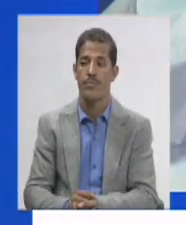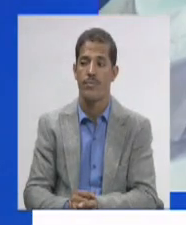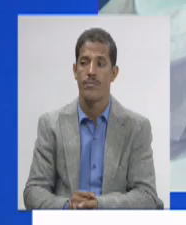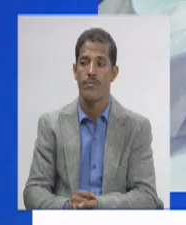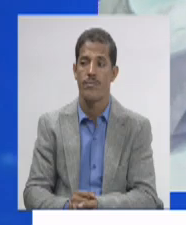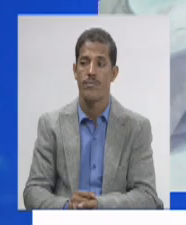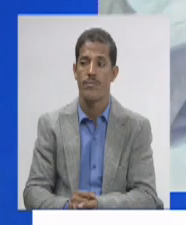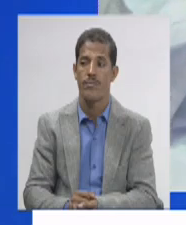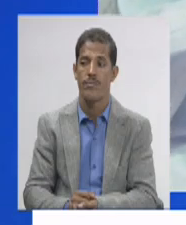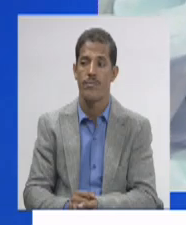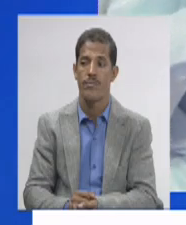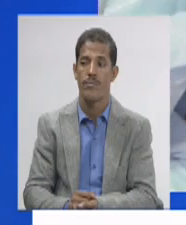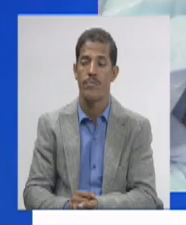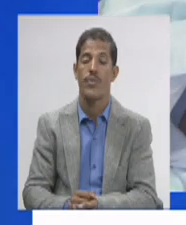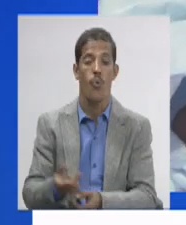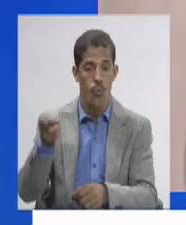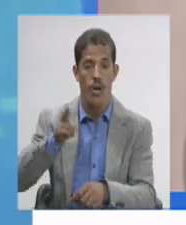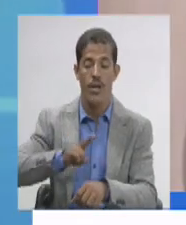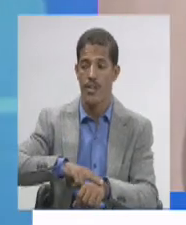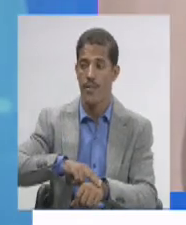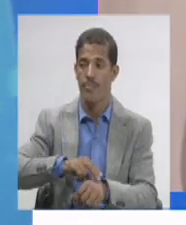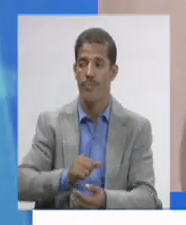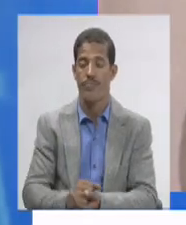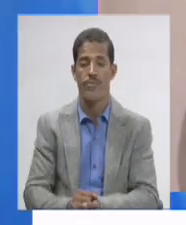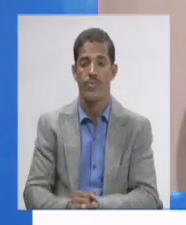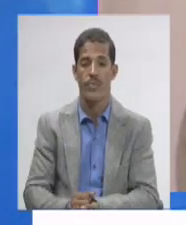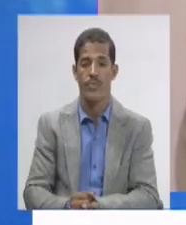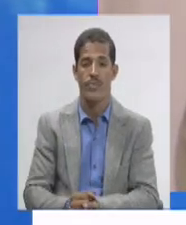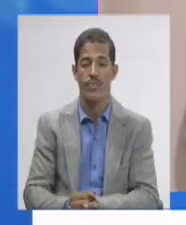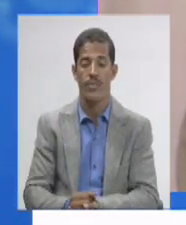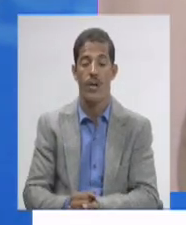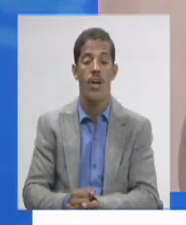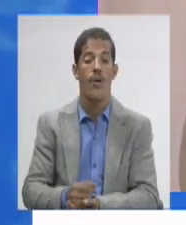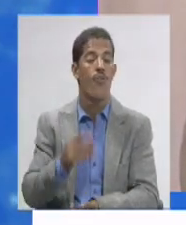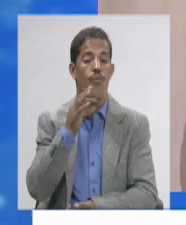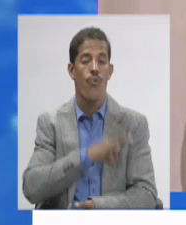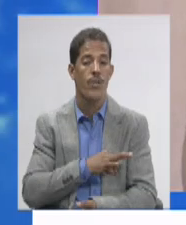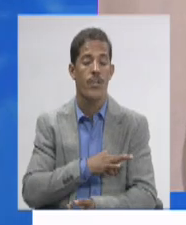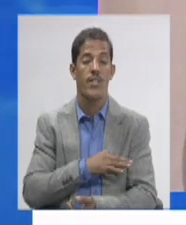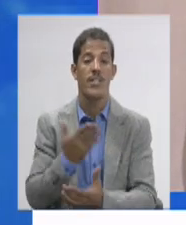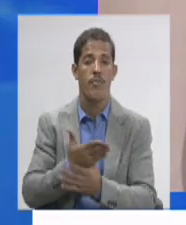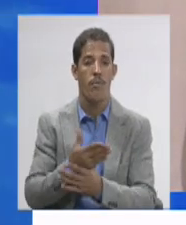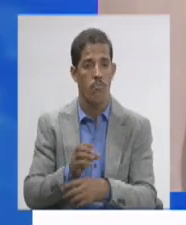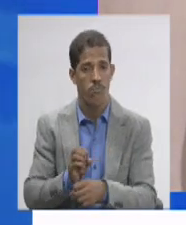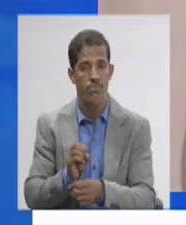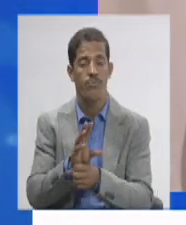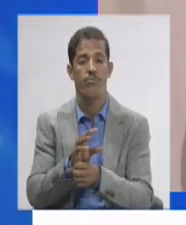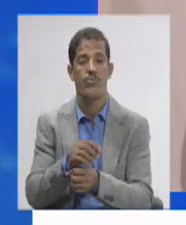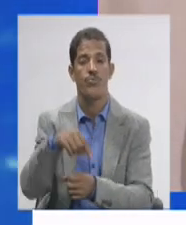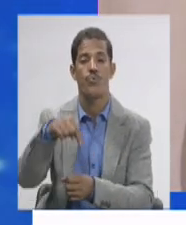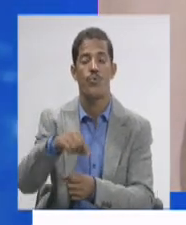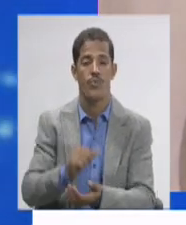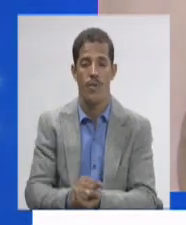العالم وكذلك يظهر هذا المهرجان فرصه لابراز ما وصلت اليه